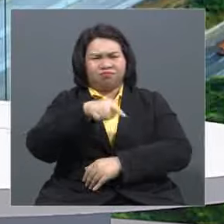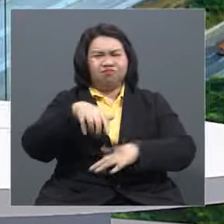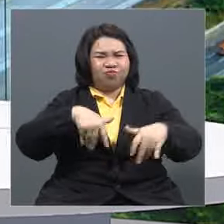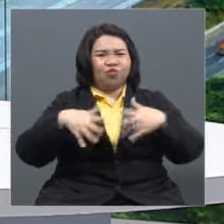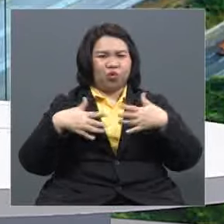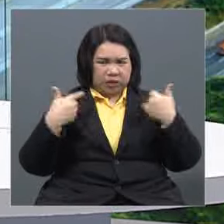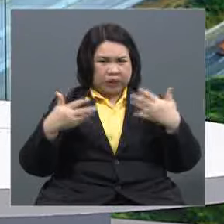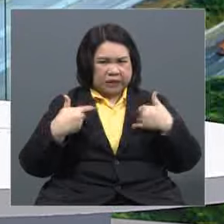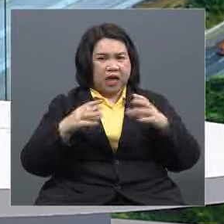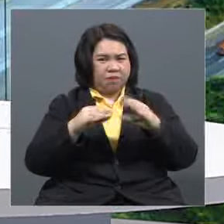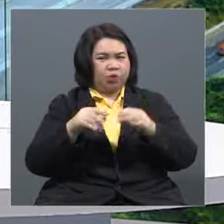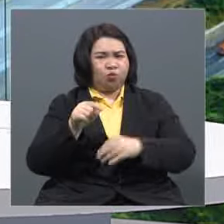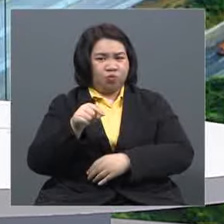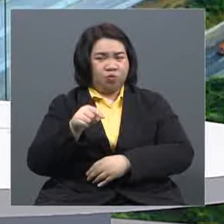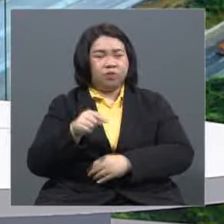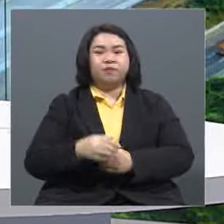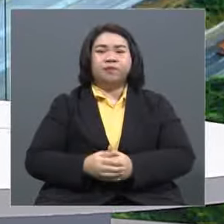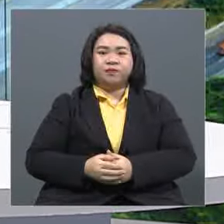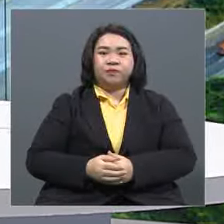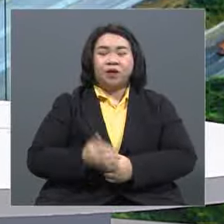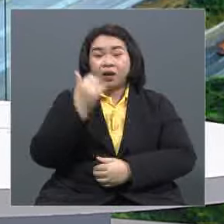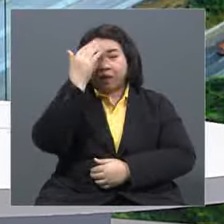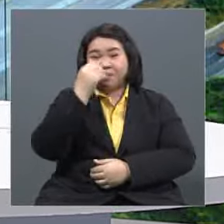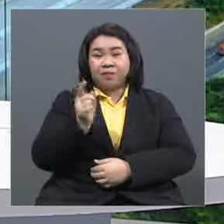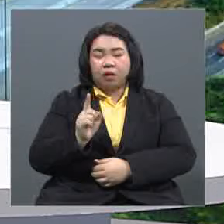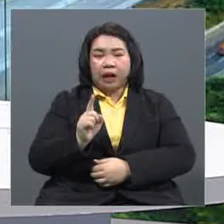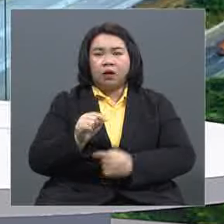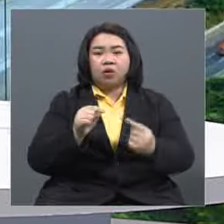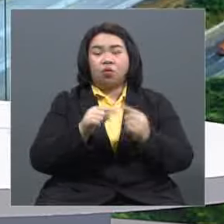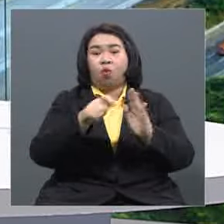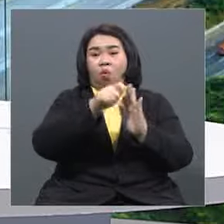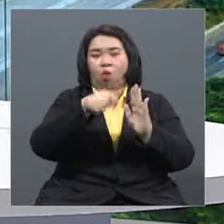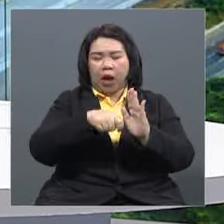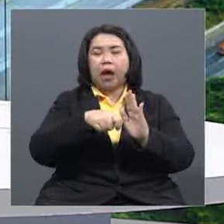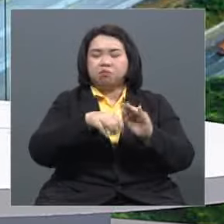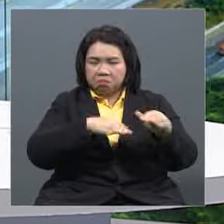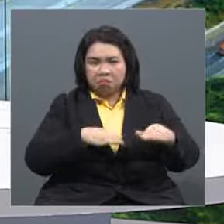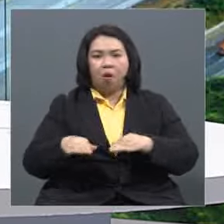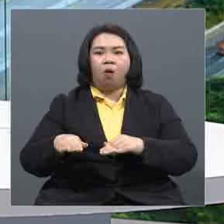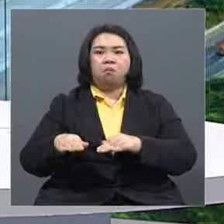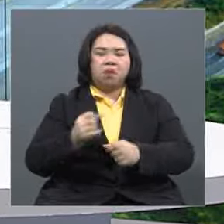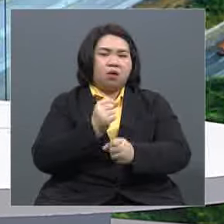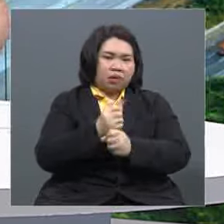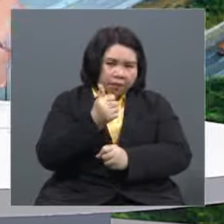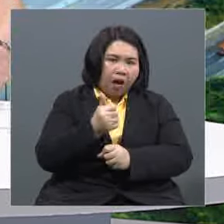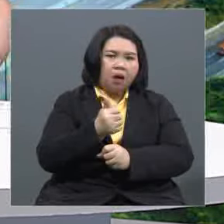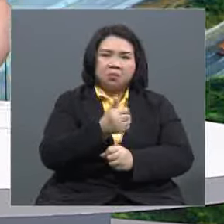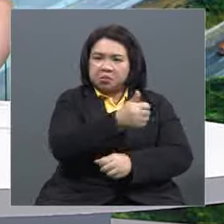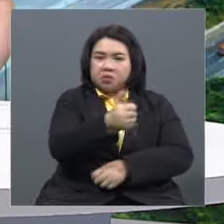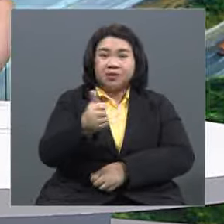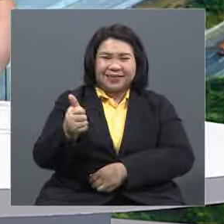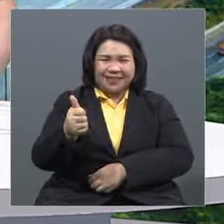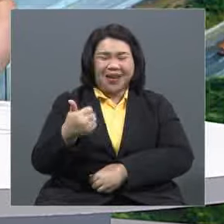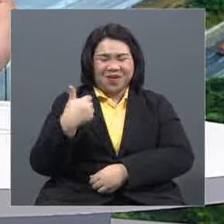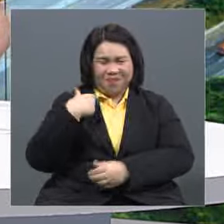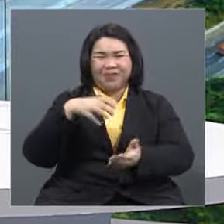มีการจัดประชุมคณะรัฐมนตรีในจังหวัดเพราะว่าตัวของโคราชเองมีความพร้อมแล้วก็มีศักยภาพในหลายด้านครับมาิตาม